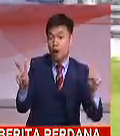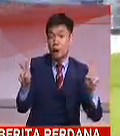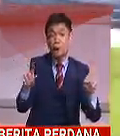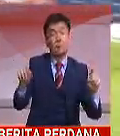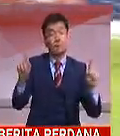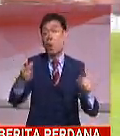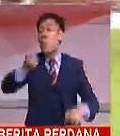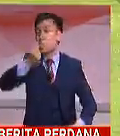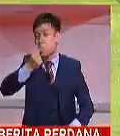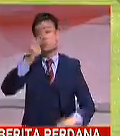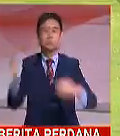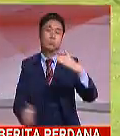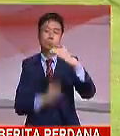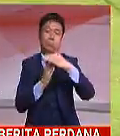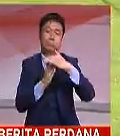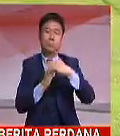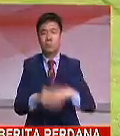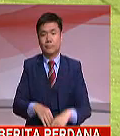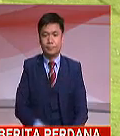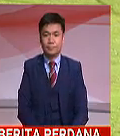kekal sehingga wesel pertama